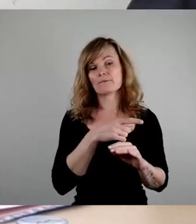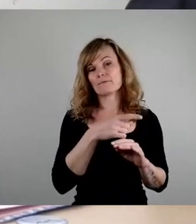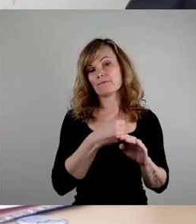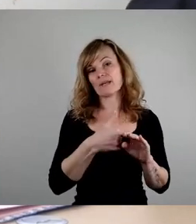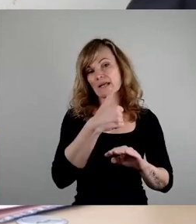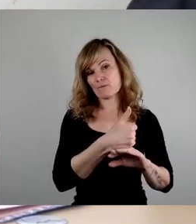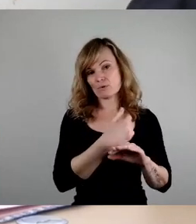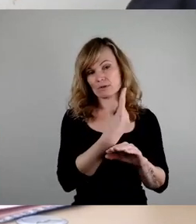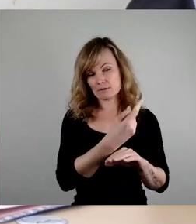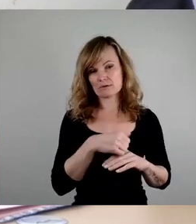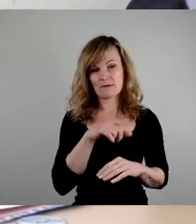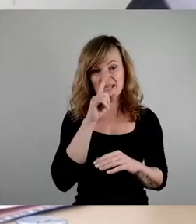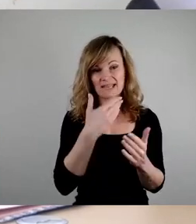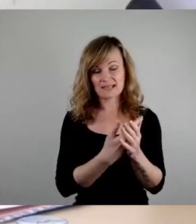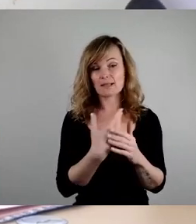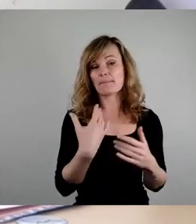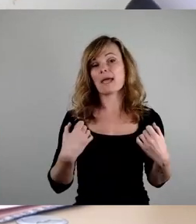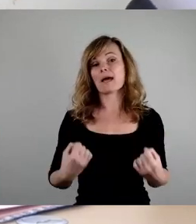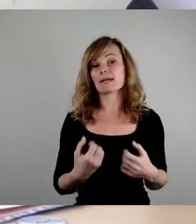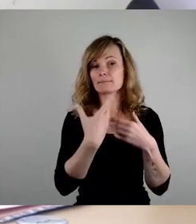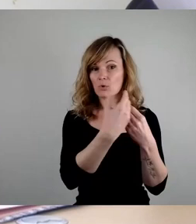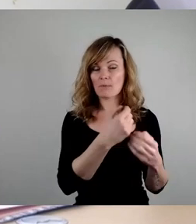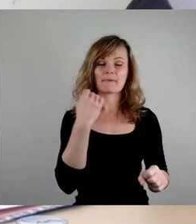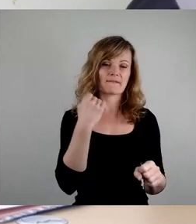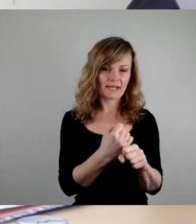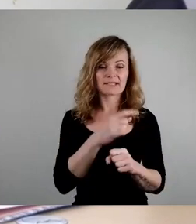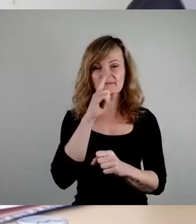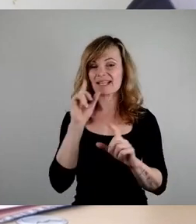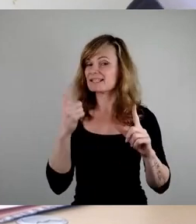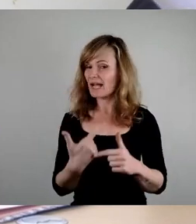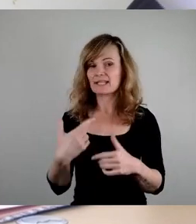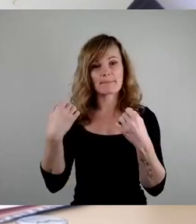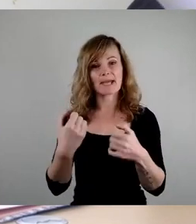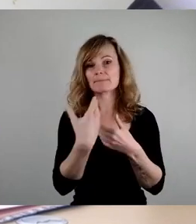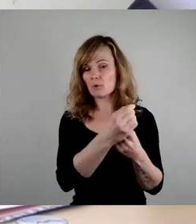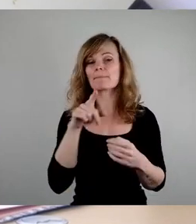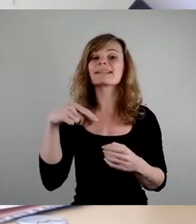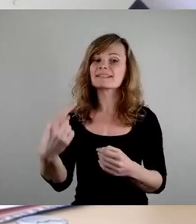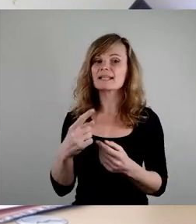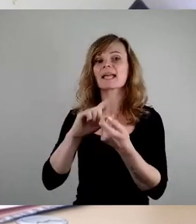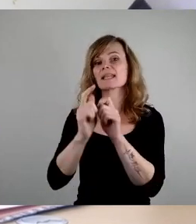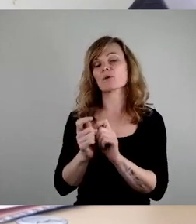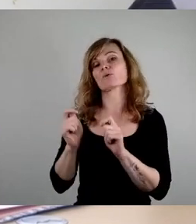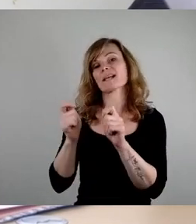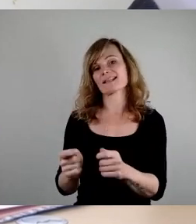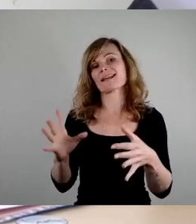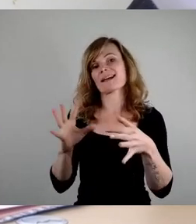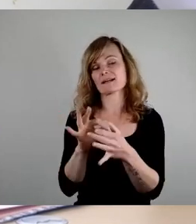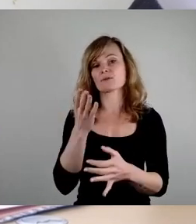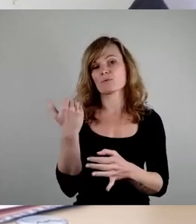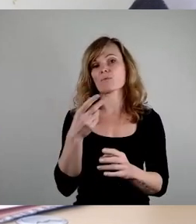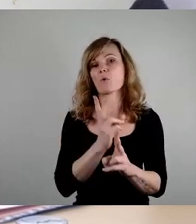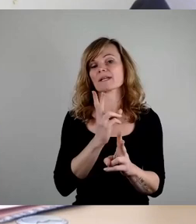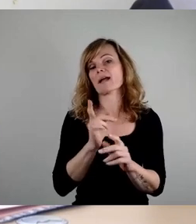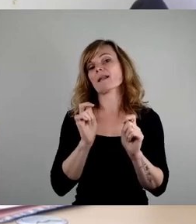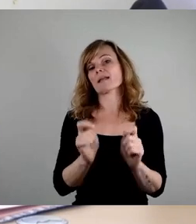Mehrheit bekommen, sind wir durch. Hat das keine Mehrheit bekommen, dann würde ich den Änderungsantrag zum Originalantrag zur